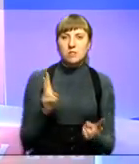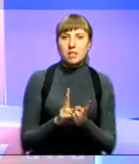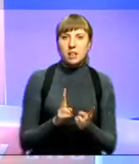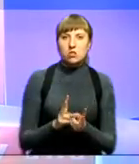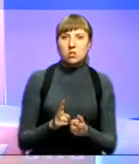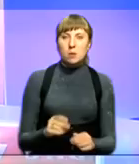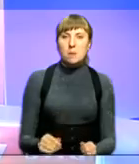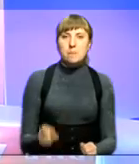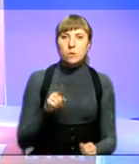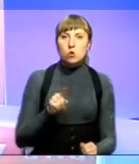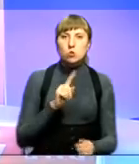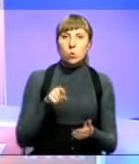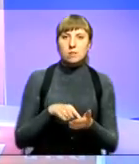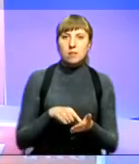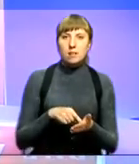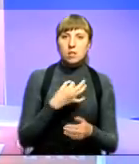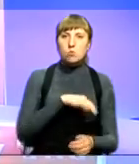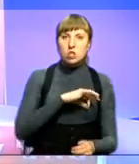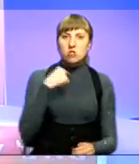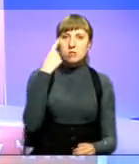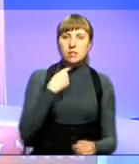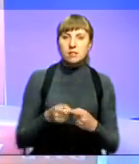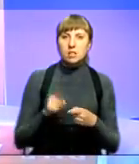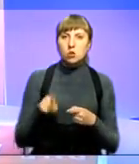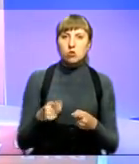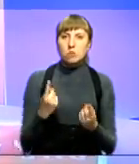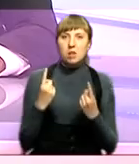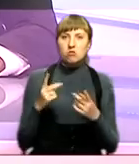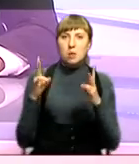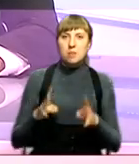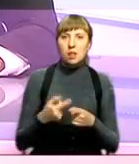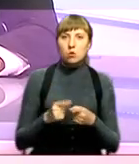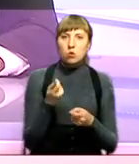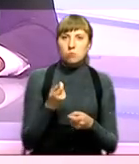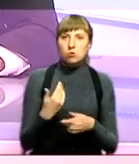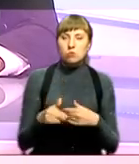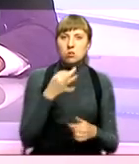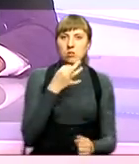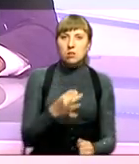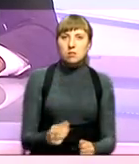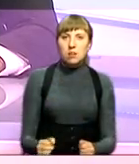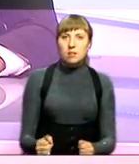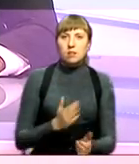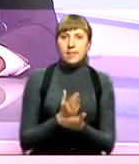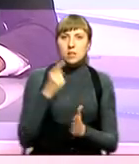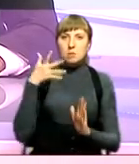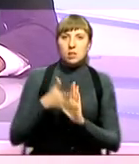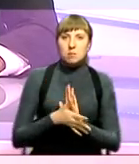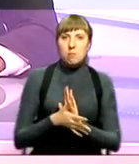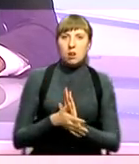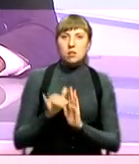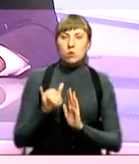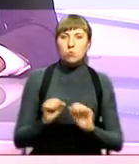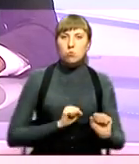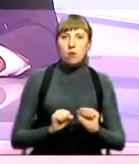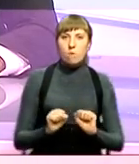Вот. То, что касается юридических лиц, это тоже большая беда, которую я уже немножко сказал. Значит, есть понимание у